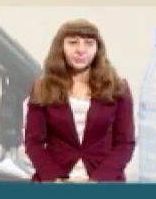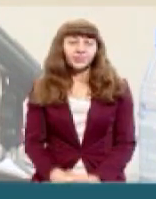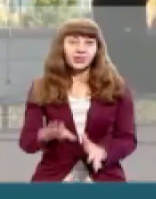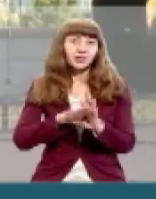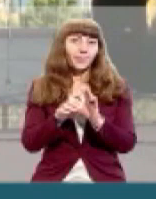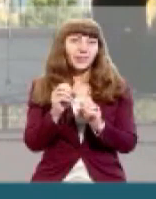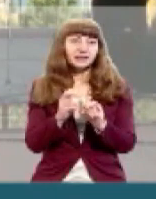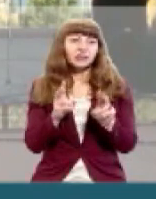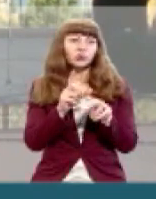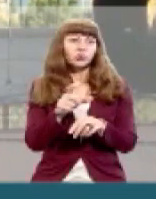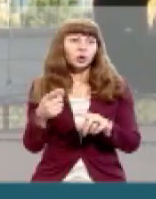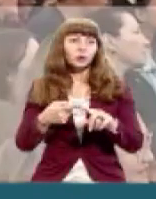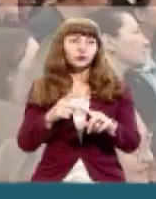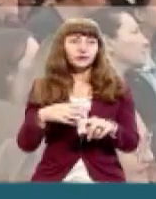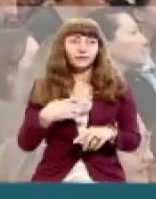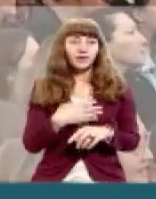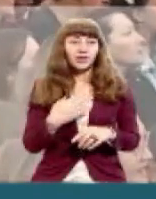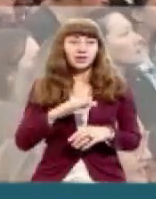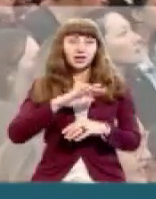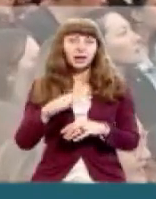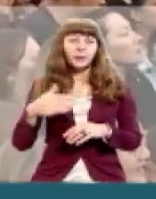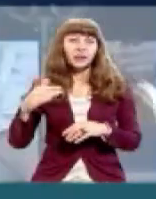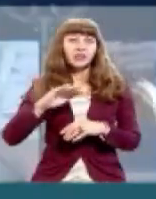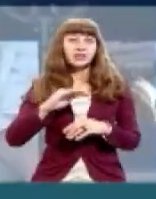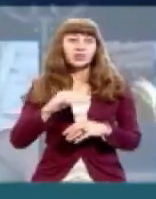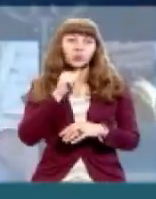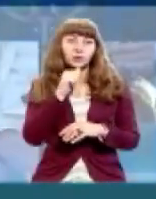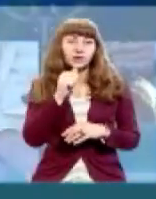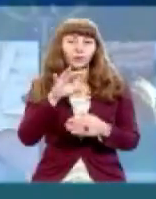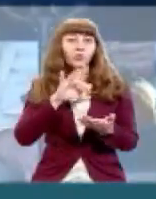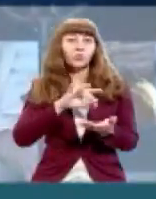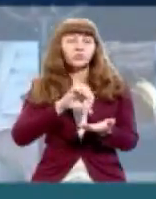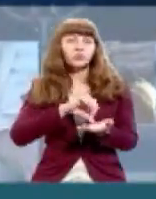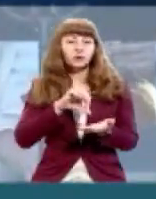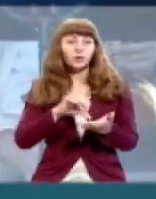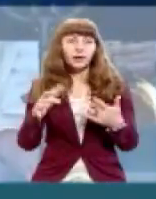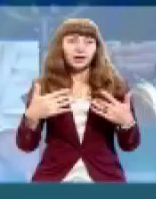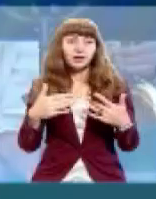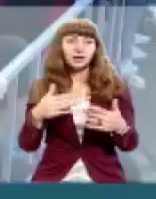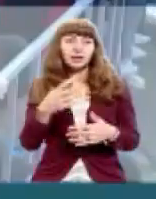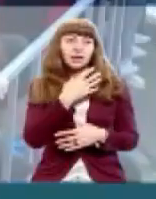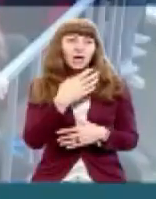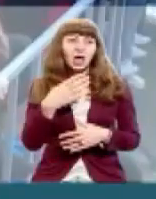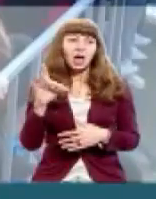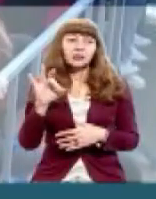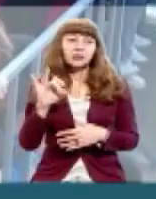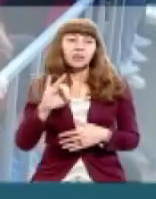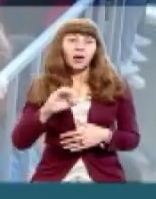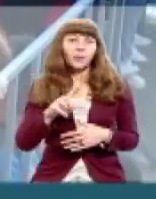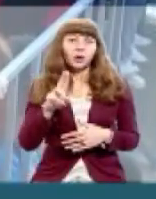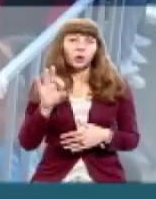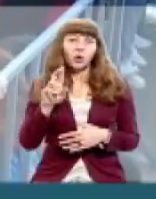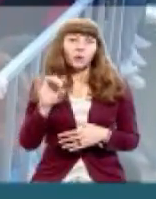маңызды. Жағалаудағы сахнада қостанайлықтар фольклорлық ұжымдардың қызылордалық Қорқыт сазы қобызшылар ансамблінің және біздің Мирас